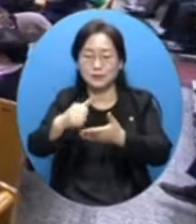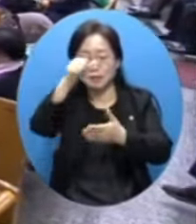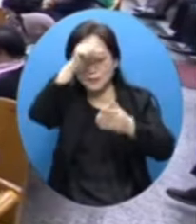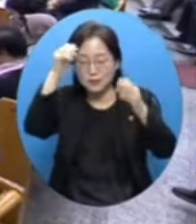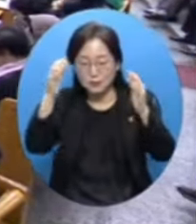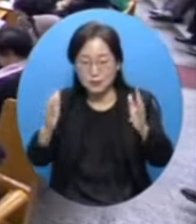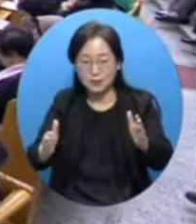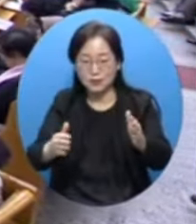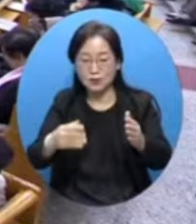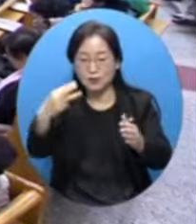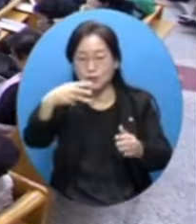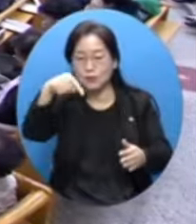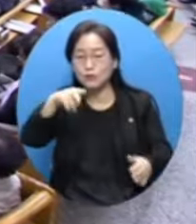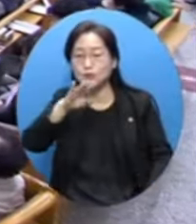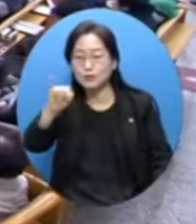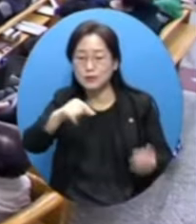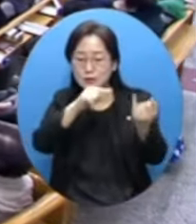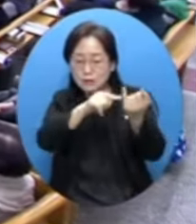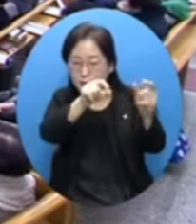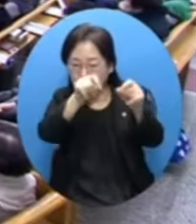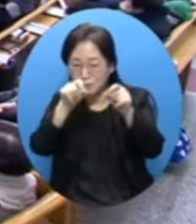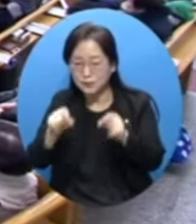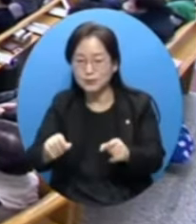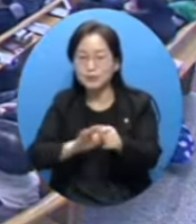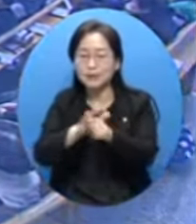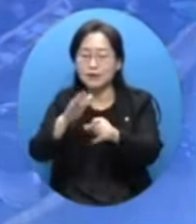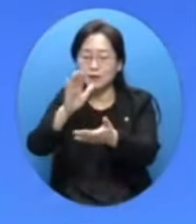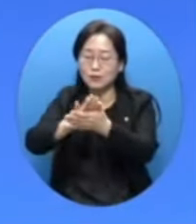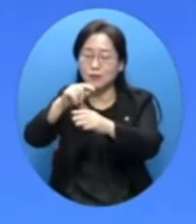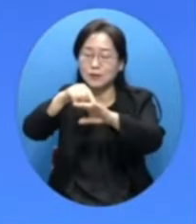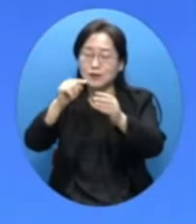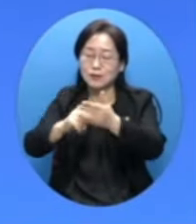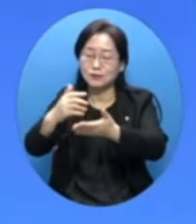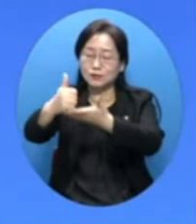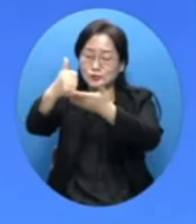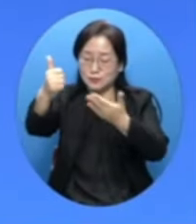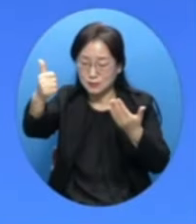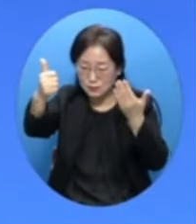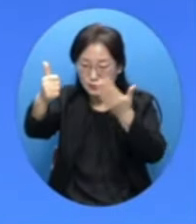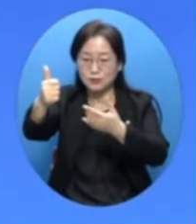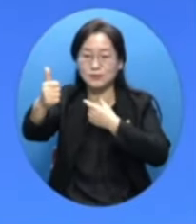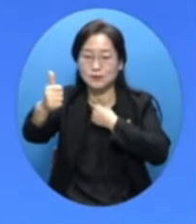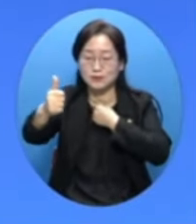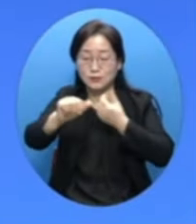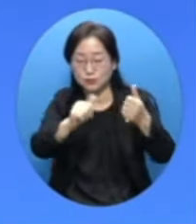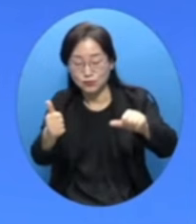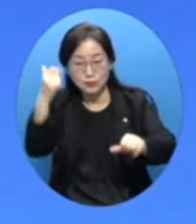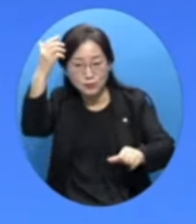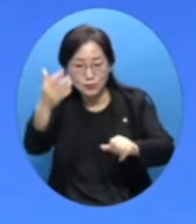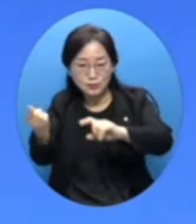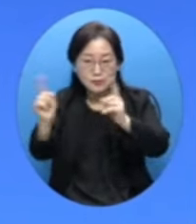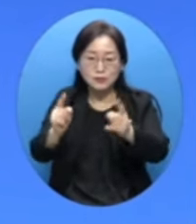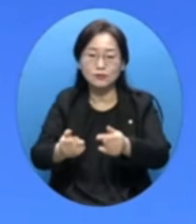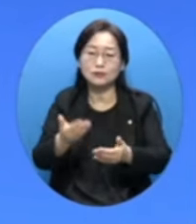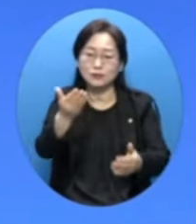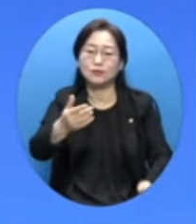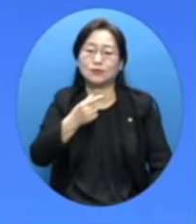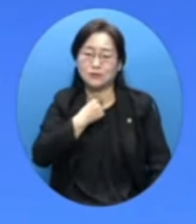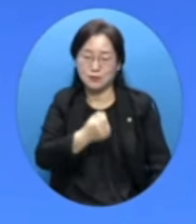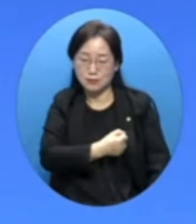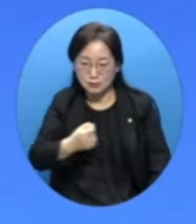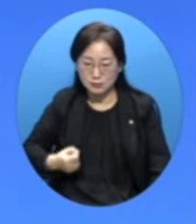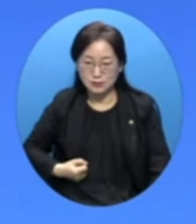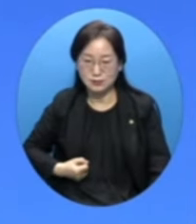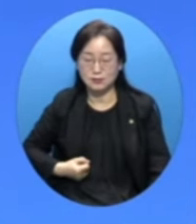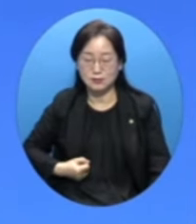루빅 핸드릭스처럼 내 사랑의 열정을 주님께 드리기를 원합니다 주한 영원을 살리기 원합니다 같은 헌신이 주